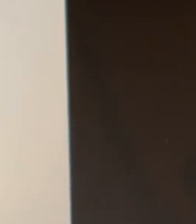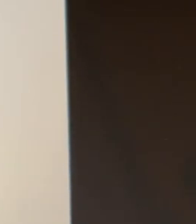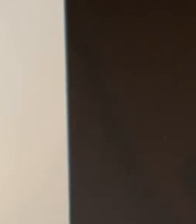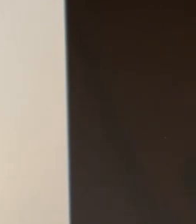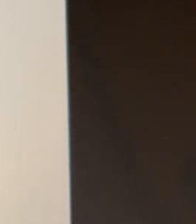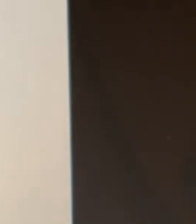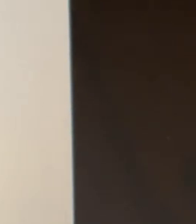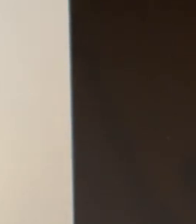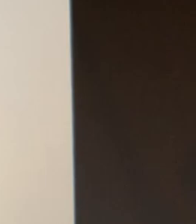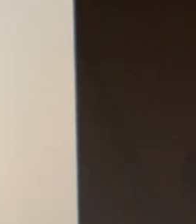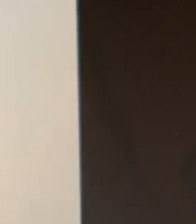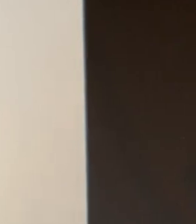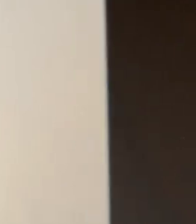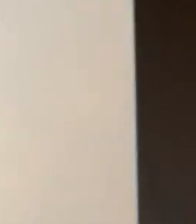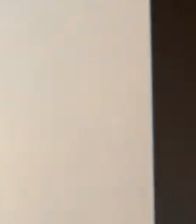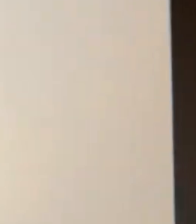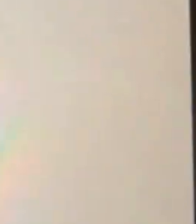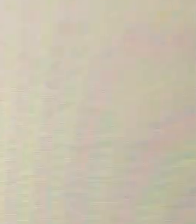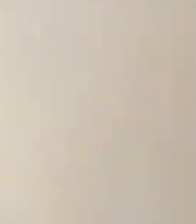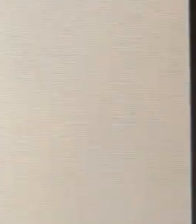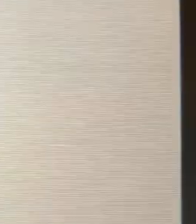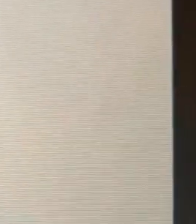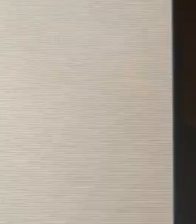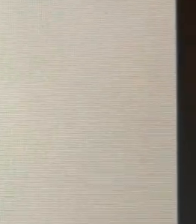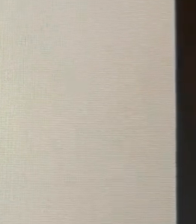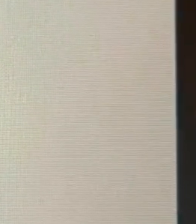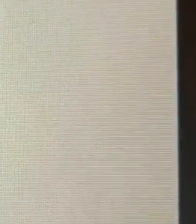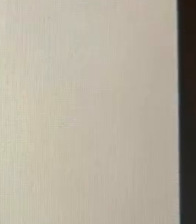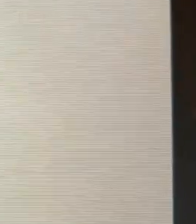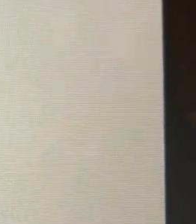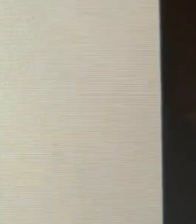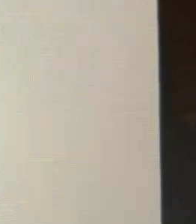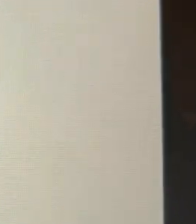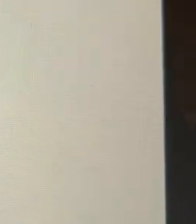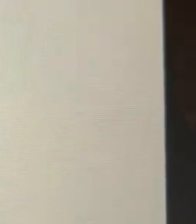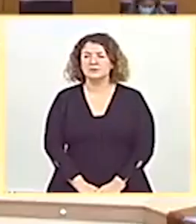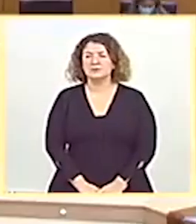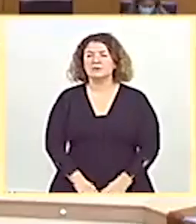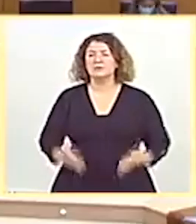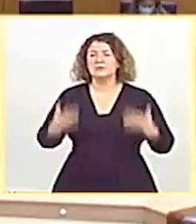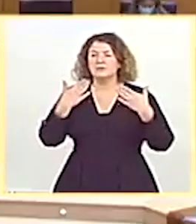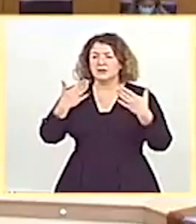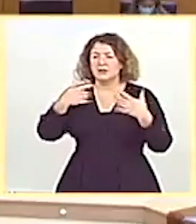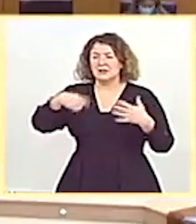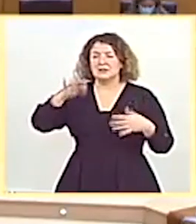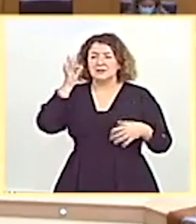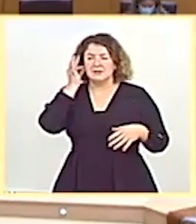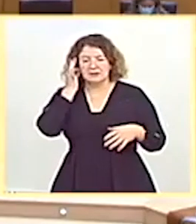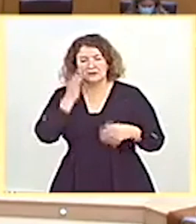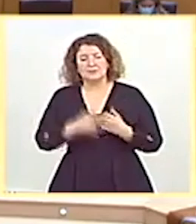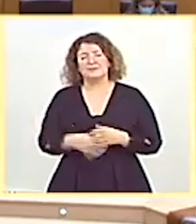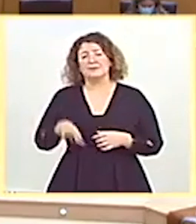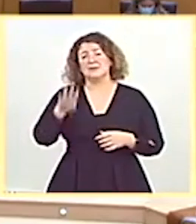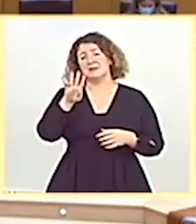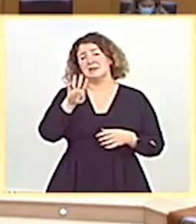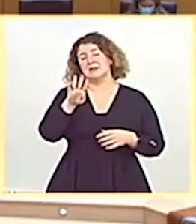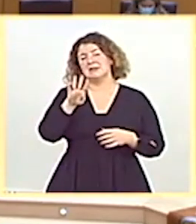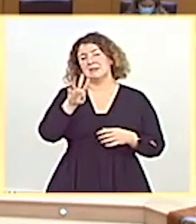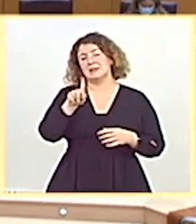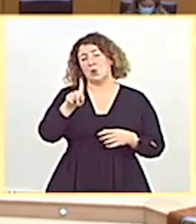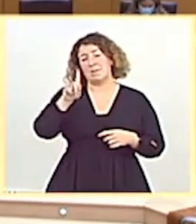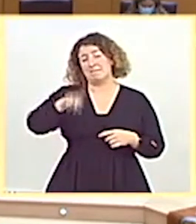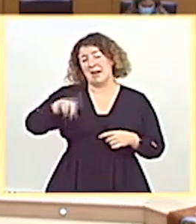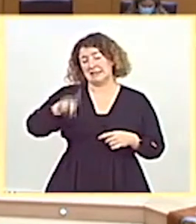la orxata no cumple con los dos condicionantes necesarios para que se le aplique el tipo impositivo general, por lo que la orxata